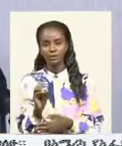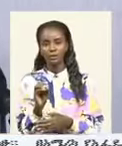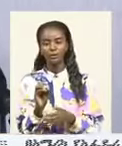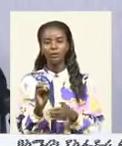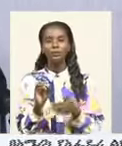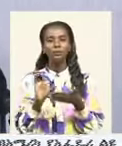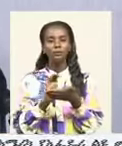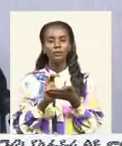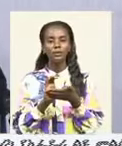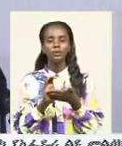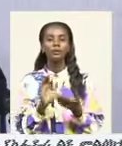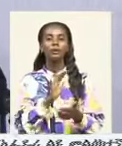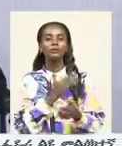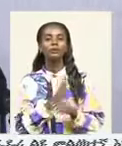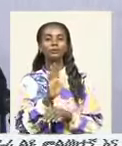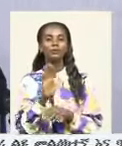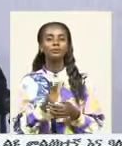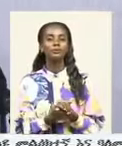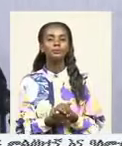ከማምረት አቅማቸው